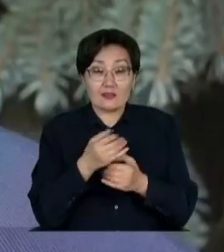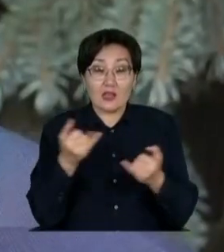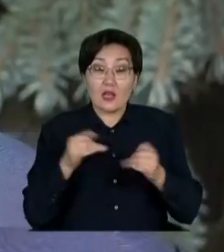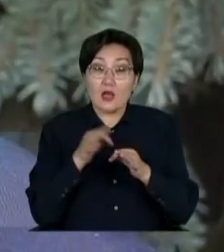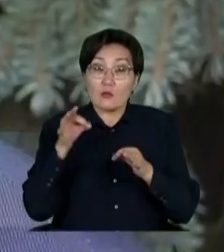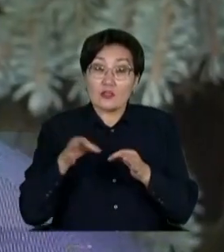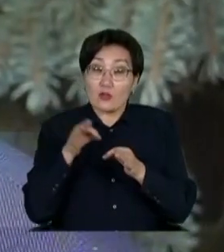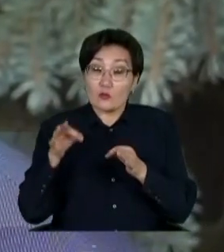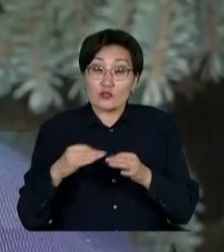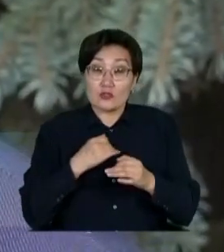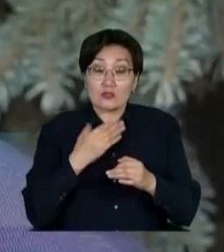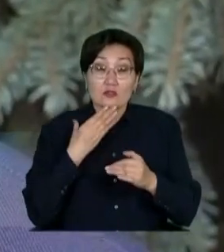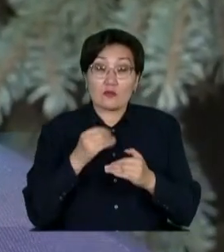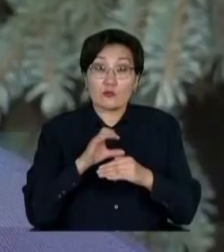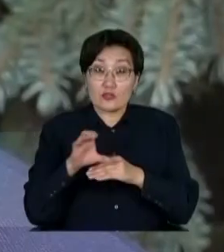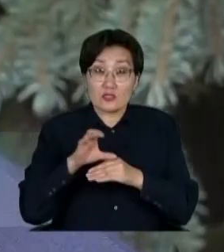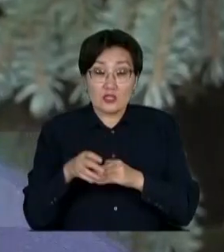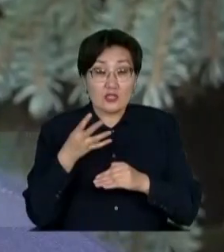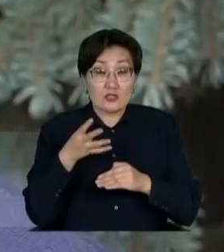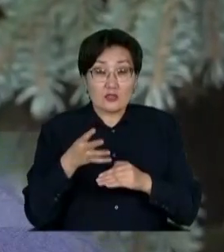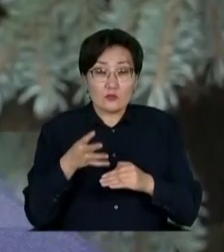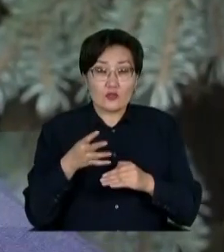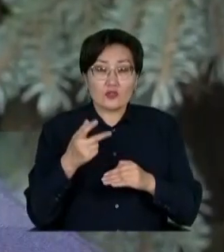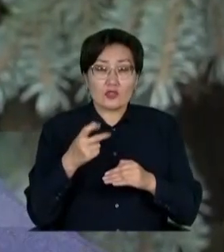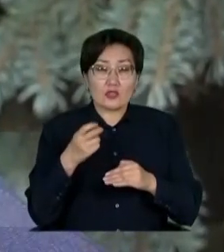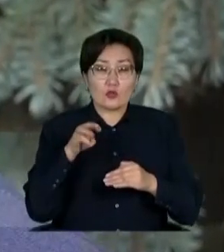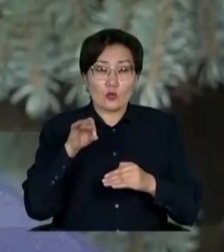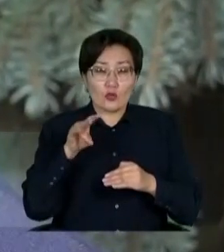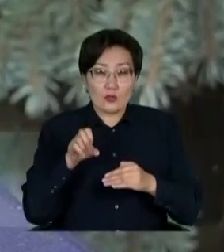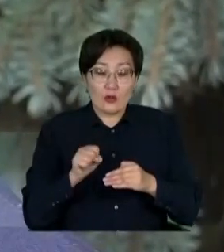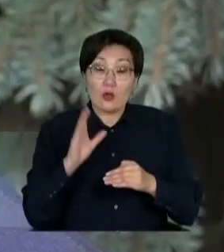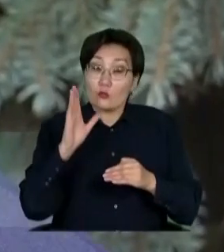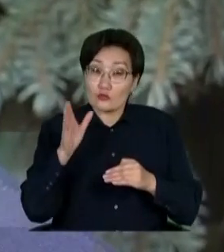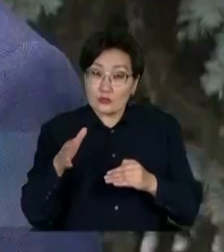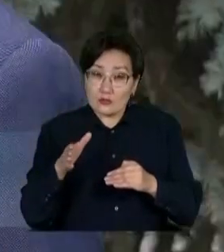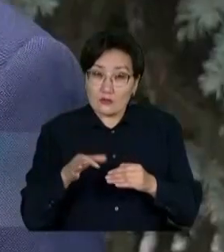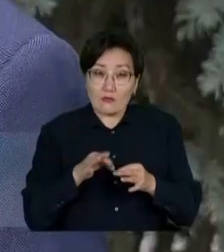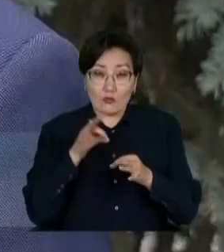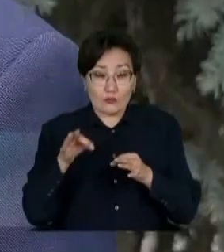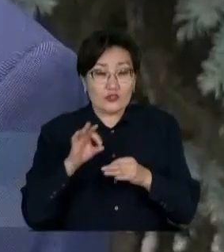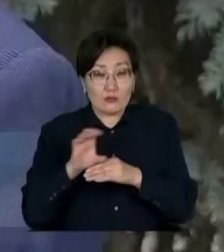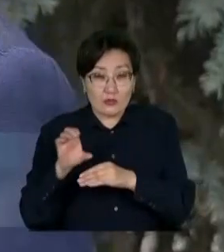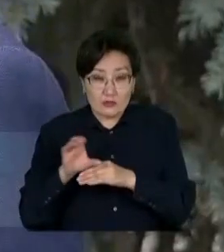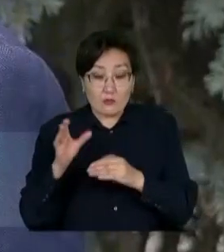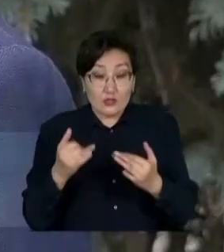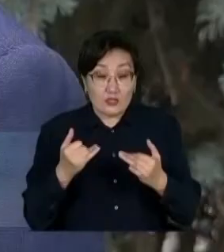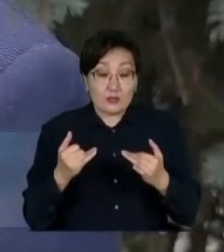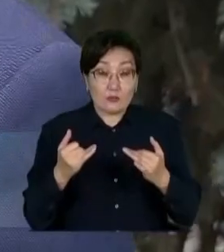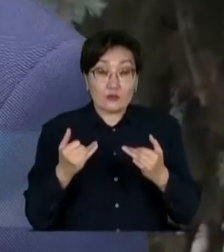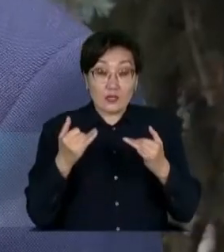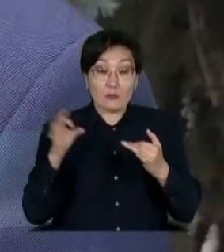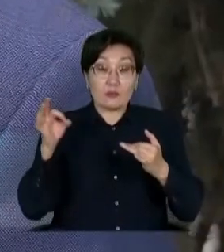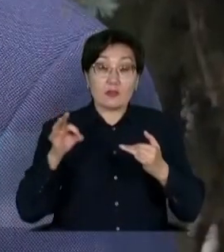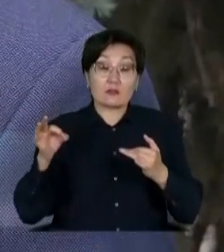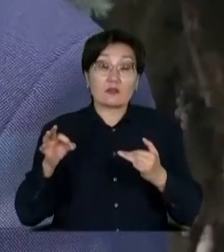вот собственный объем, вот этот 4030 тонн, будет в области. А сейчас, на данный момент,